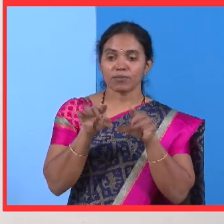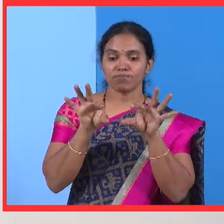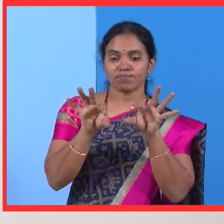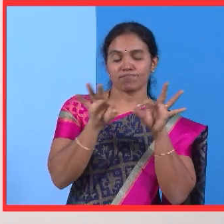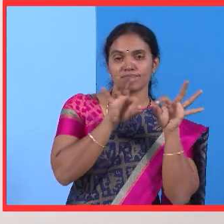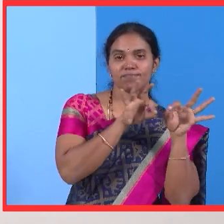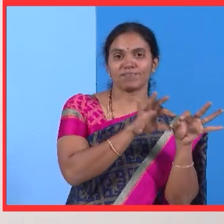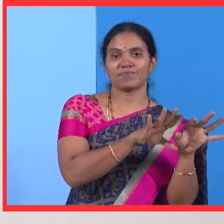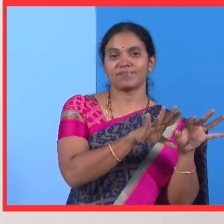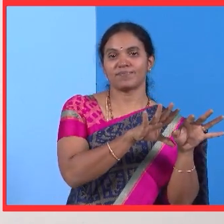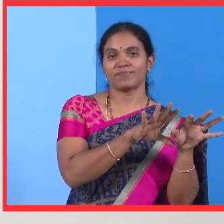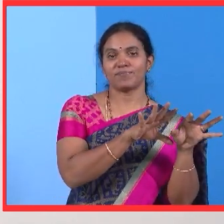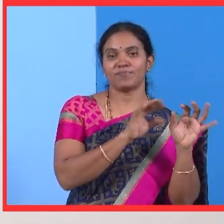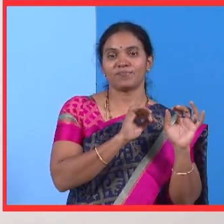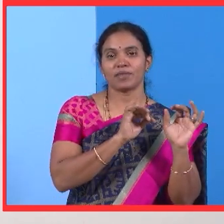என்ன பண்ணலான்னா,